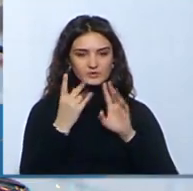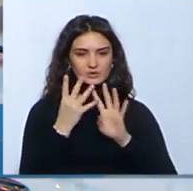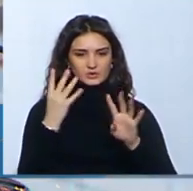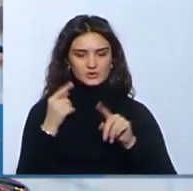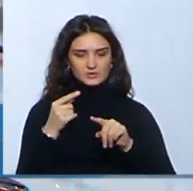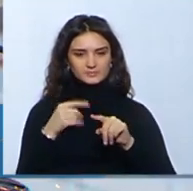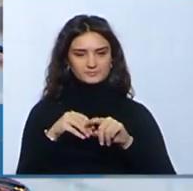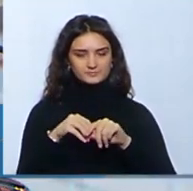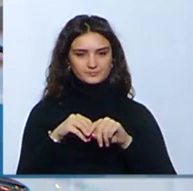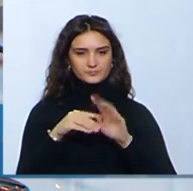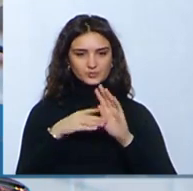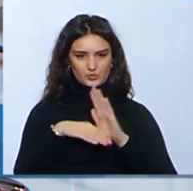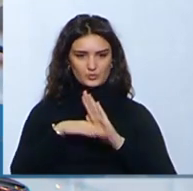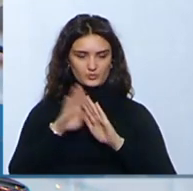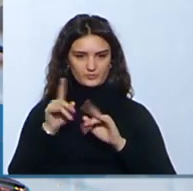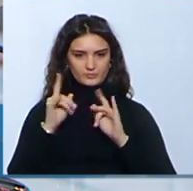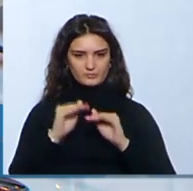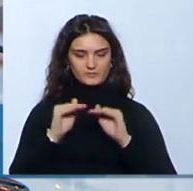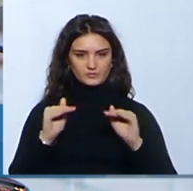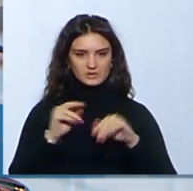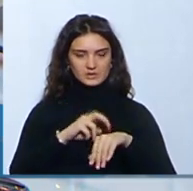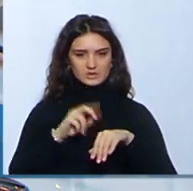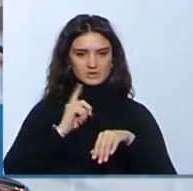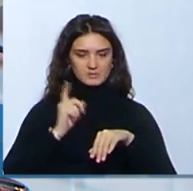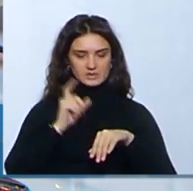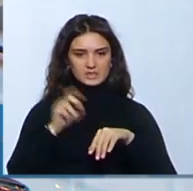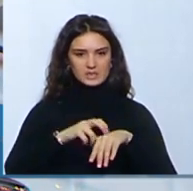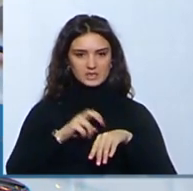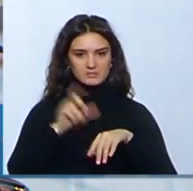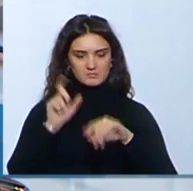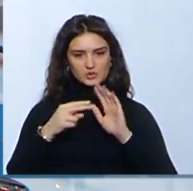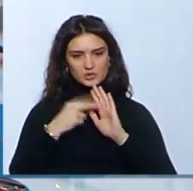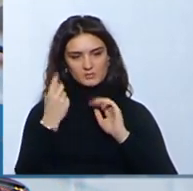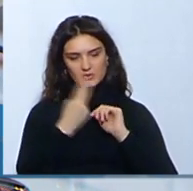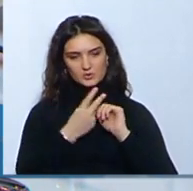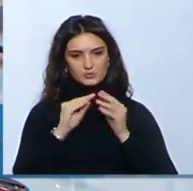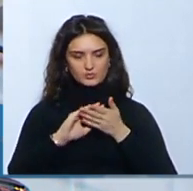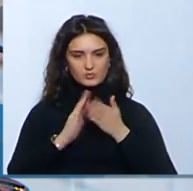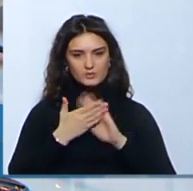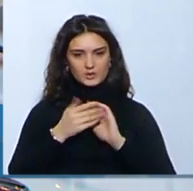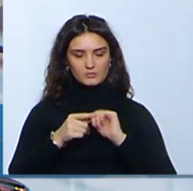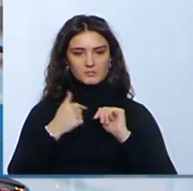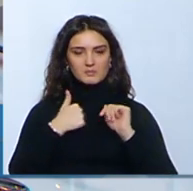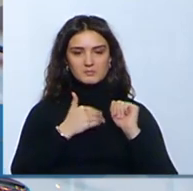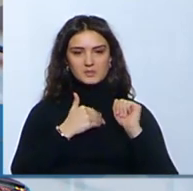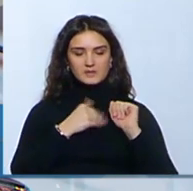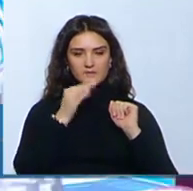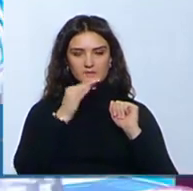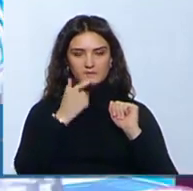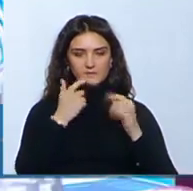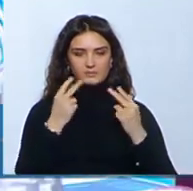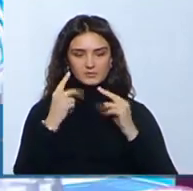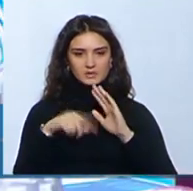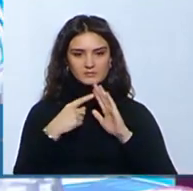რიგში ჯობს რომ ბავშვთა სპეციალისტმა, ბავშვთა ექიმმა შეაფასოს ეს მდგომარეობა. მე მინდა ვიდრე